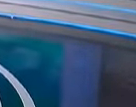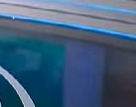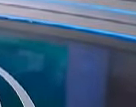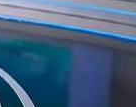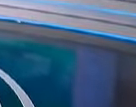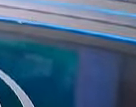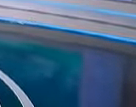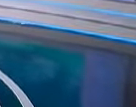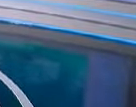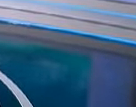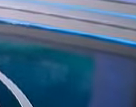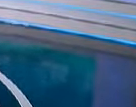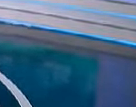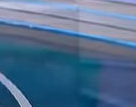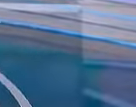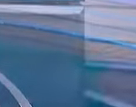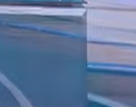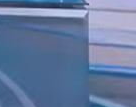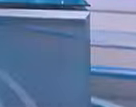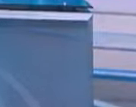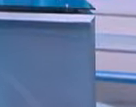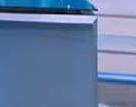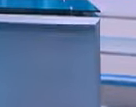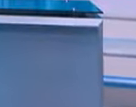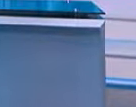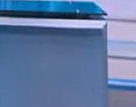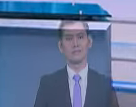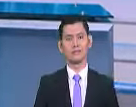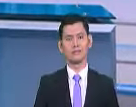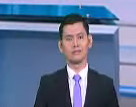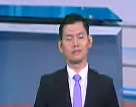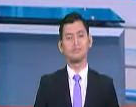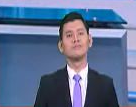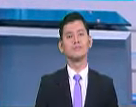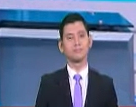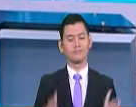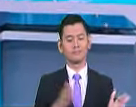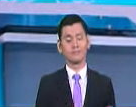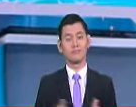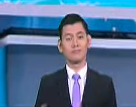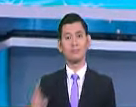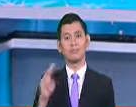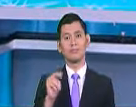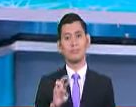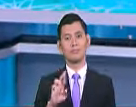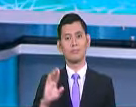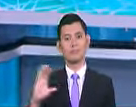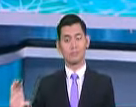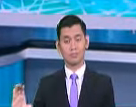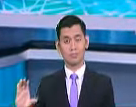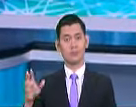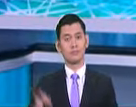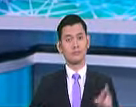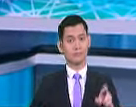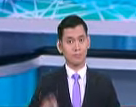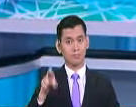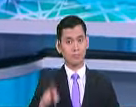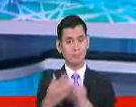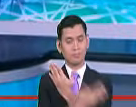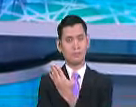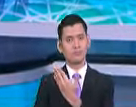Assalamualaikum, salam sejahtera. Pelan Hala Tuju Robotik Negara NRR akan dibangunkan dalam usaha mengarus perdanakan